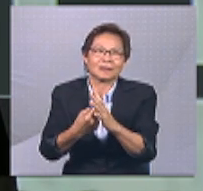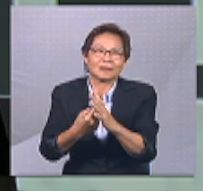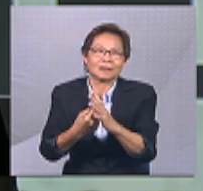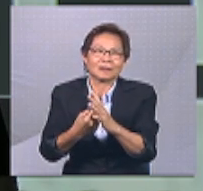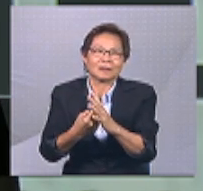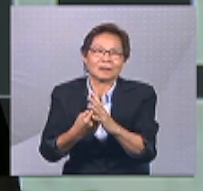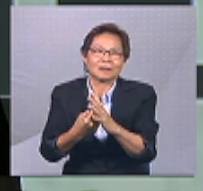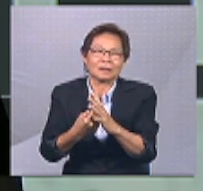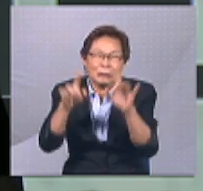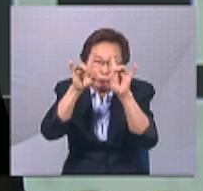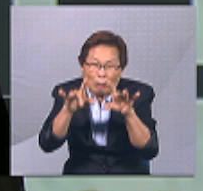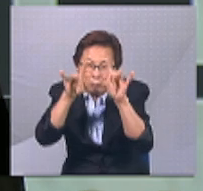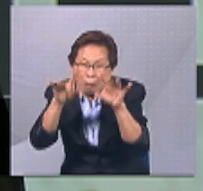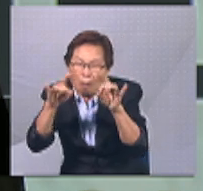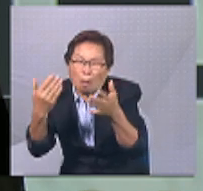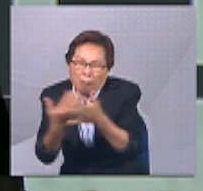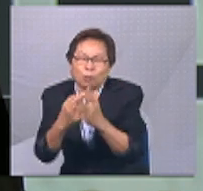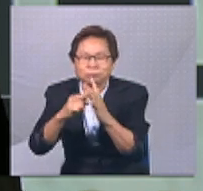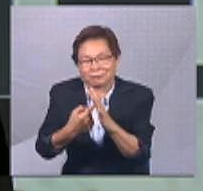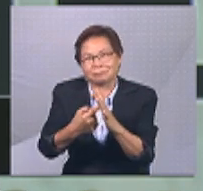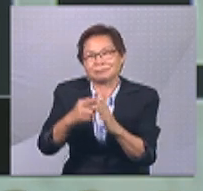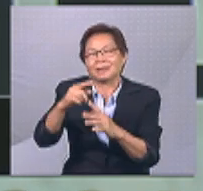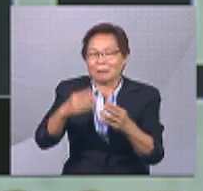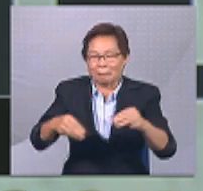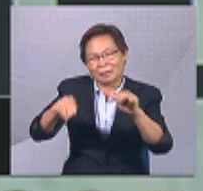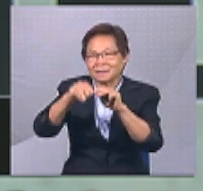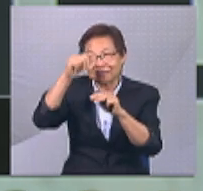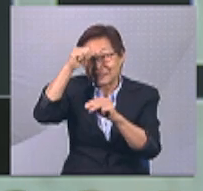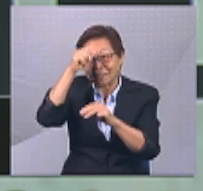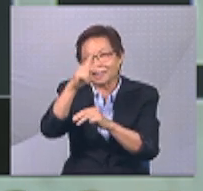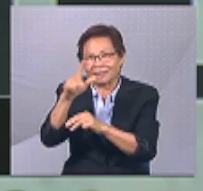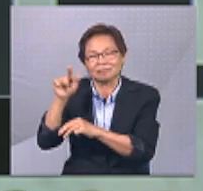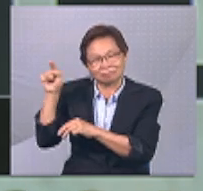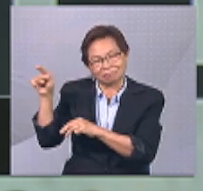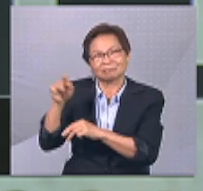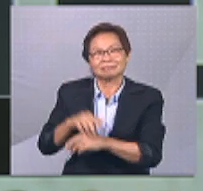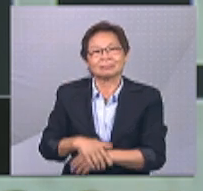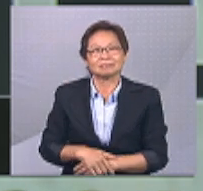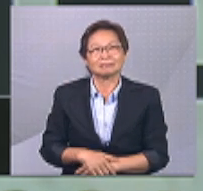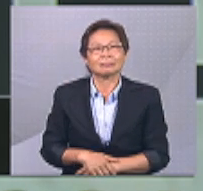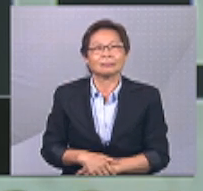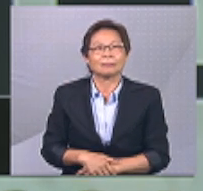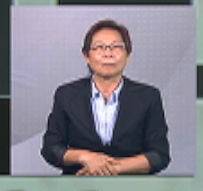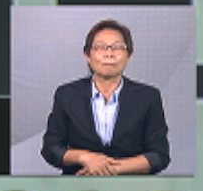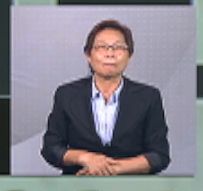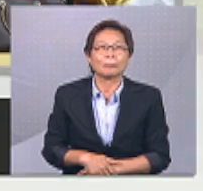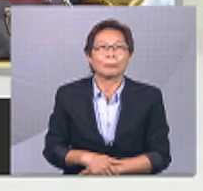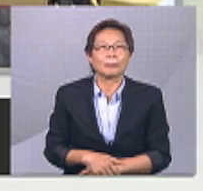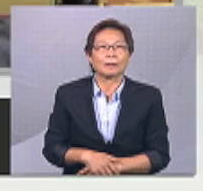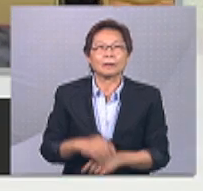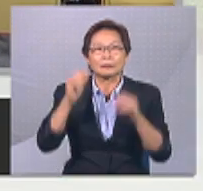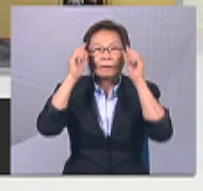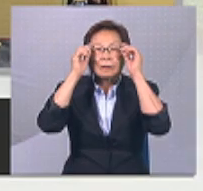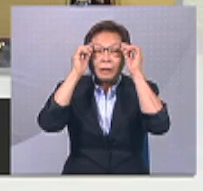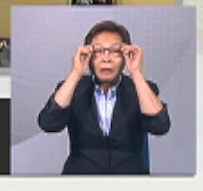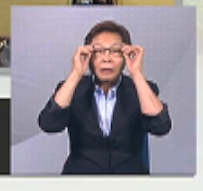our active case detection there. Last. Saya ada dua soalan. Datuk,